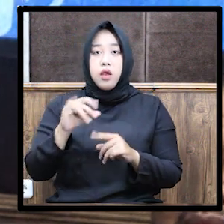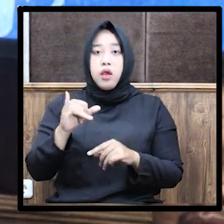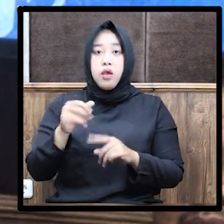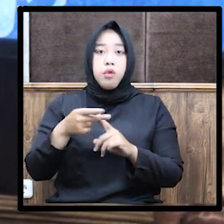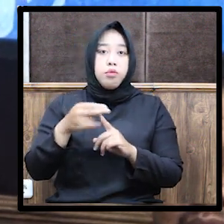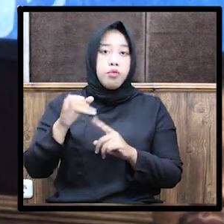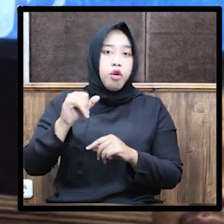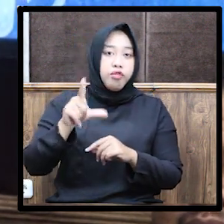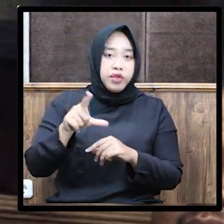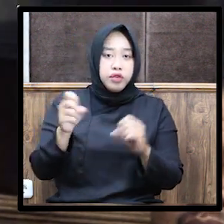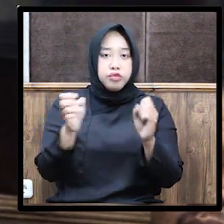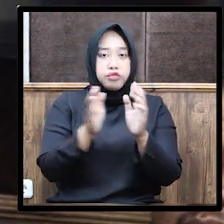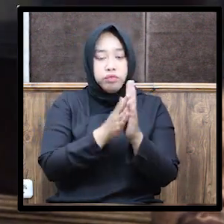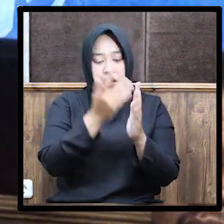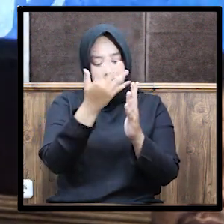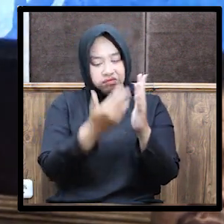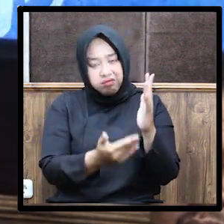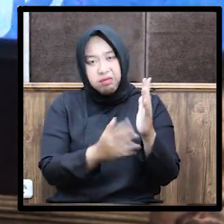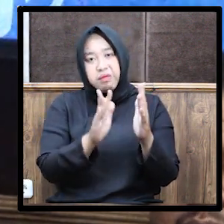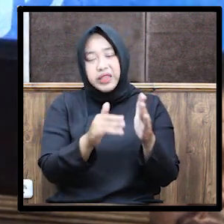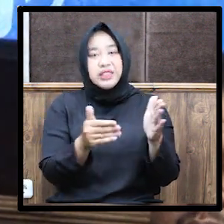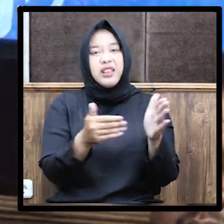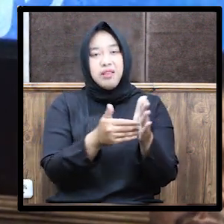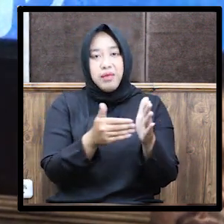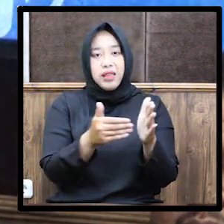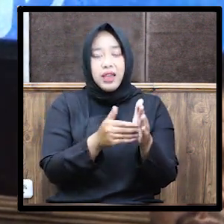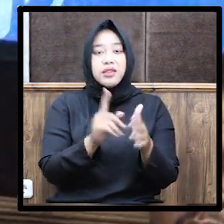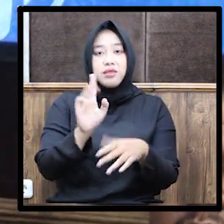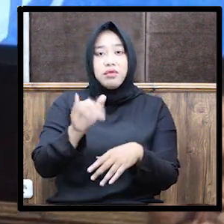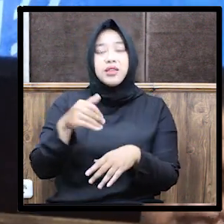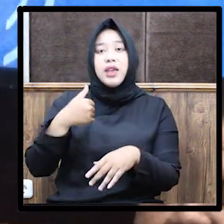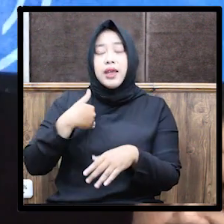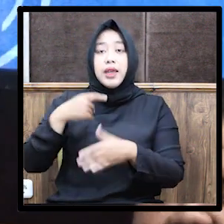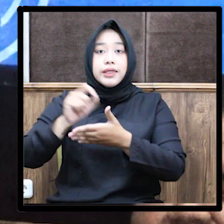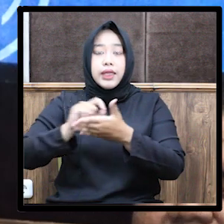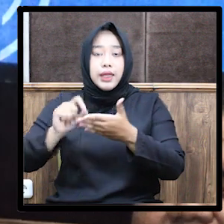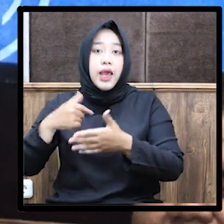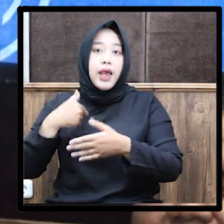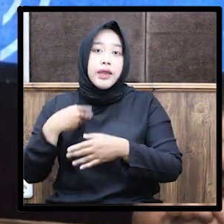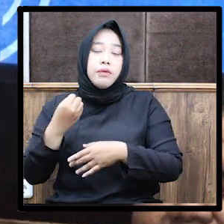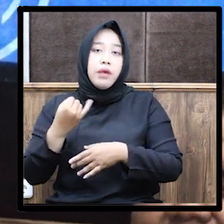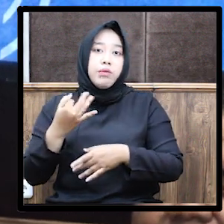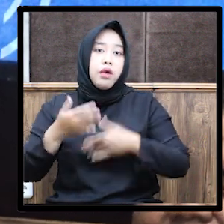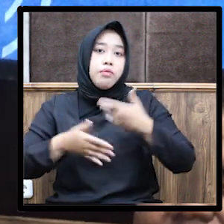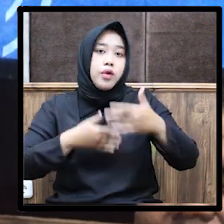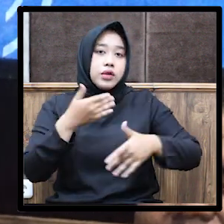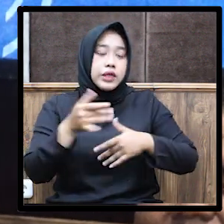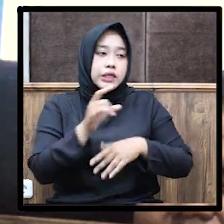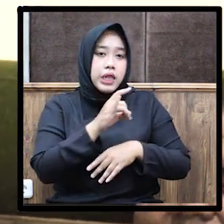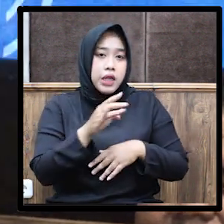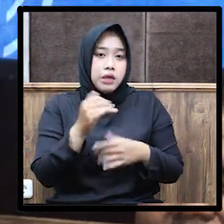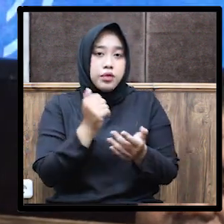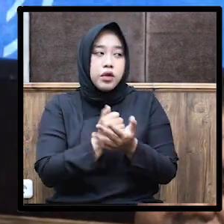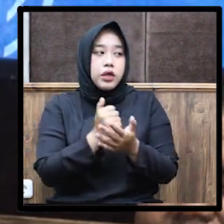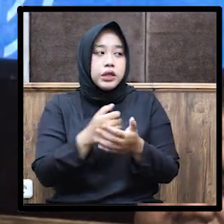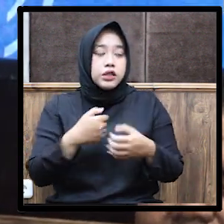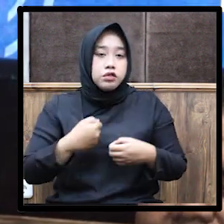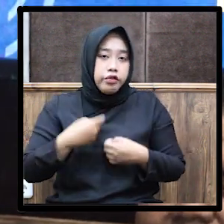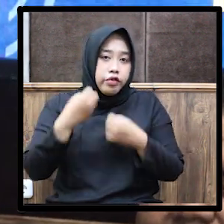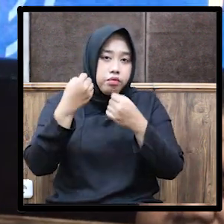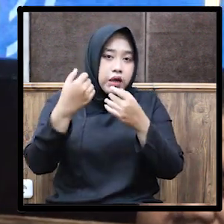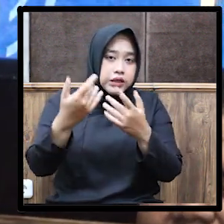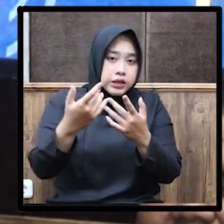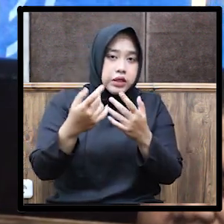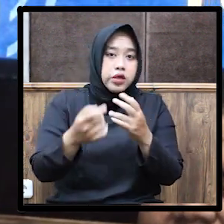websitenya. Tapi kemudian dan profilnya juga masih sangat terbatas. Itu yang kemudian juga jadi catatan gitu.